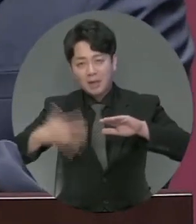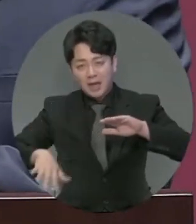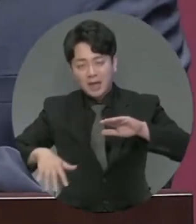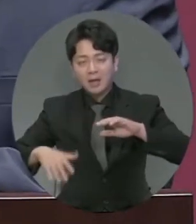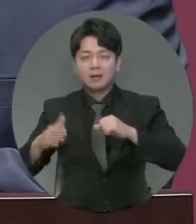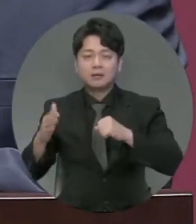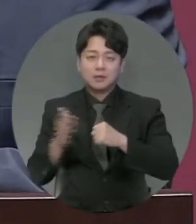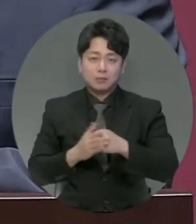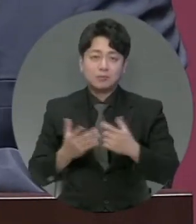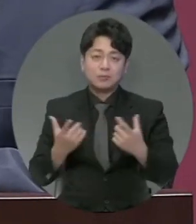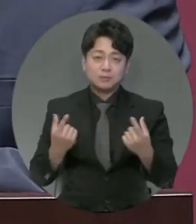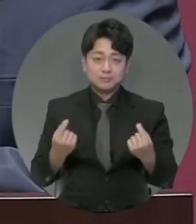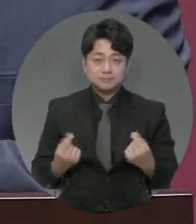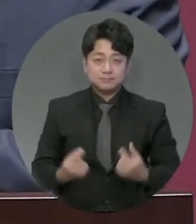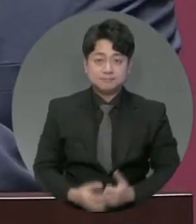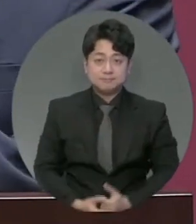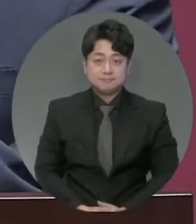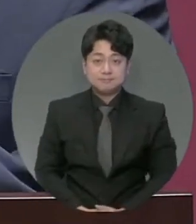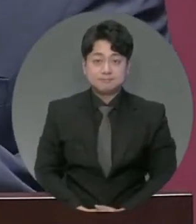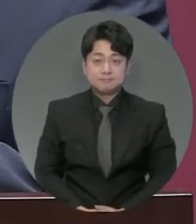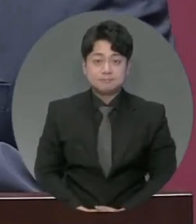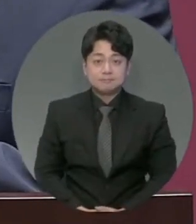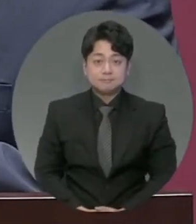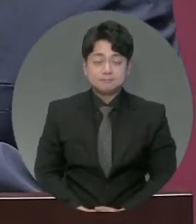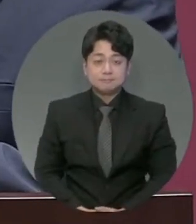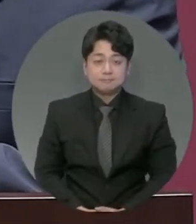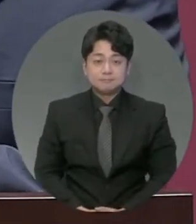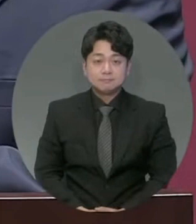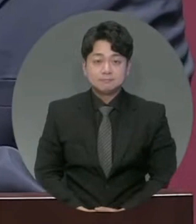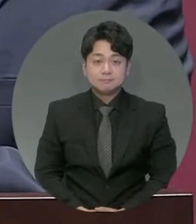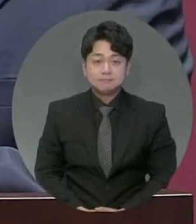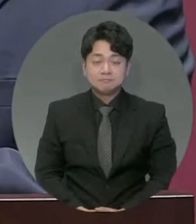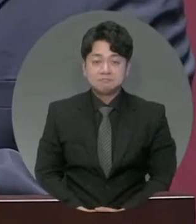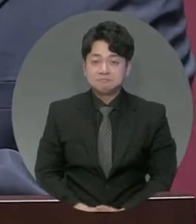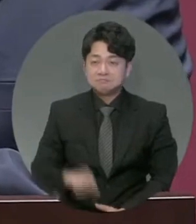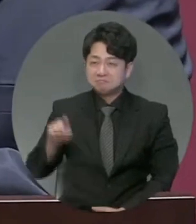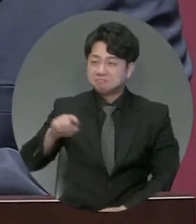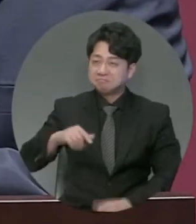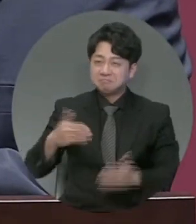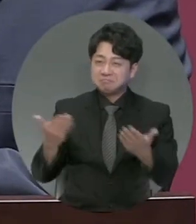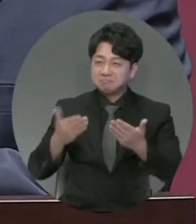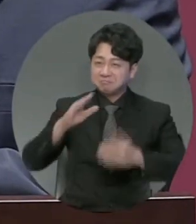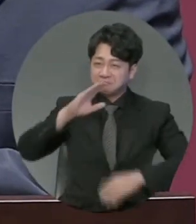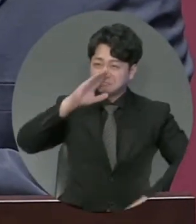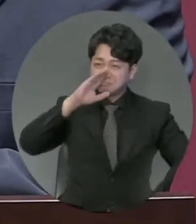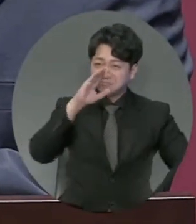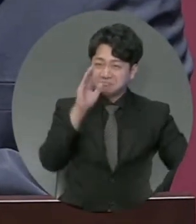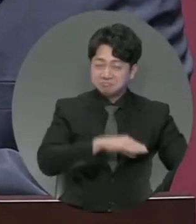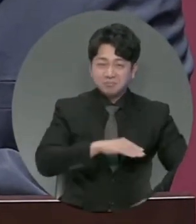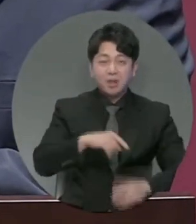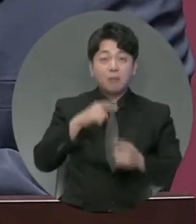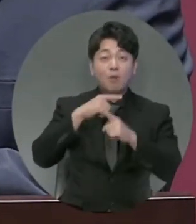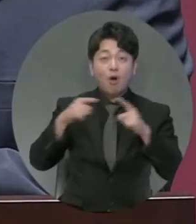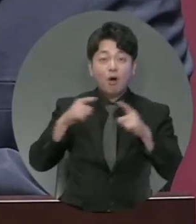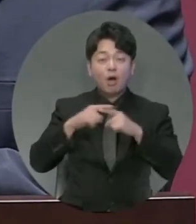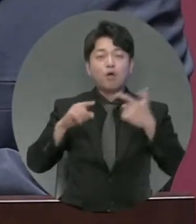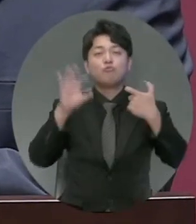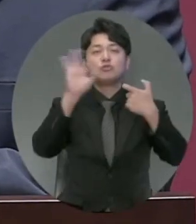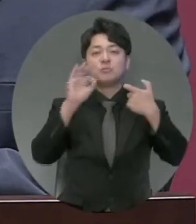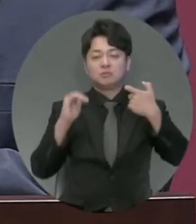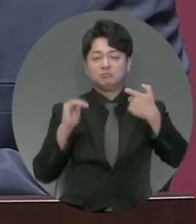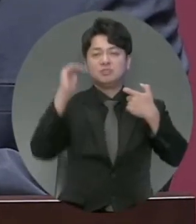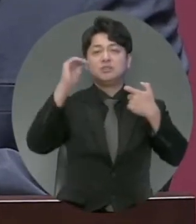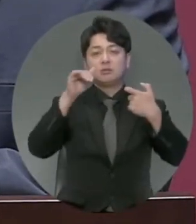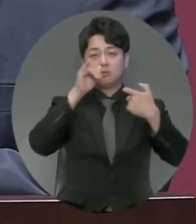발휘하지 못하고 있다 이렇게 생각합니다. 부정평가는 60% 이상 넘어가고 있습니다.